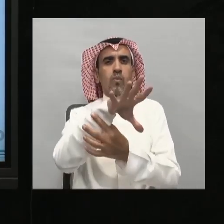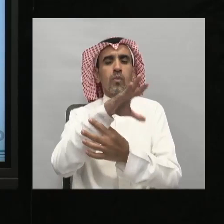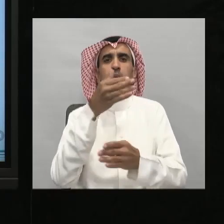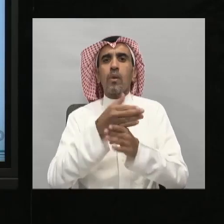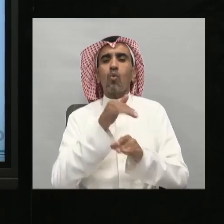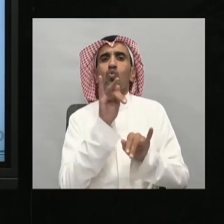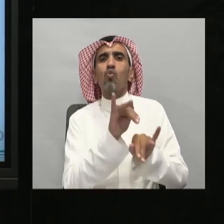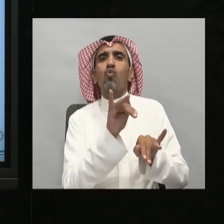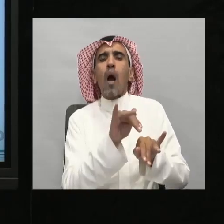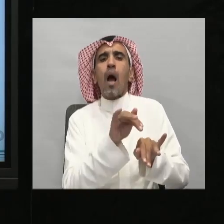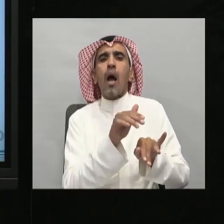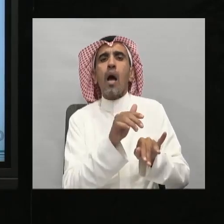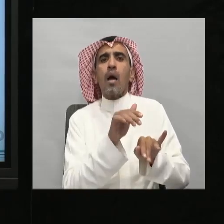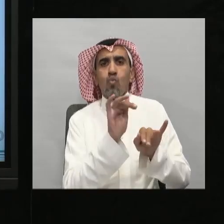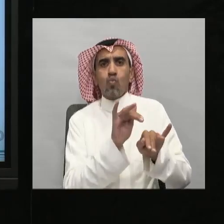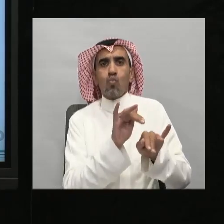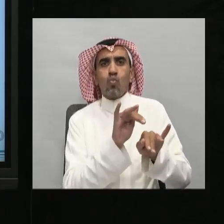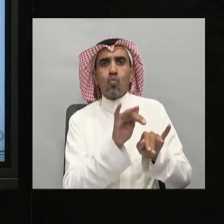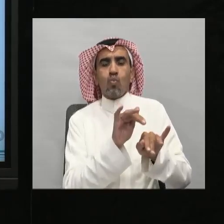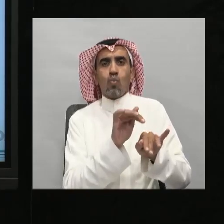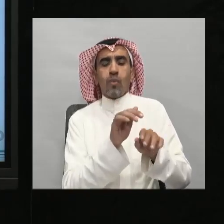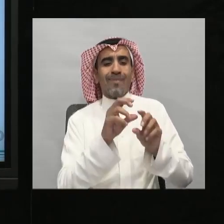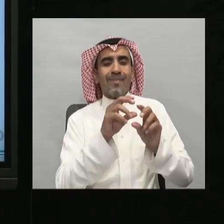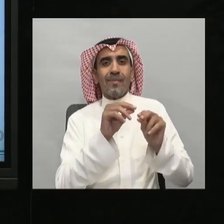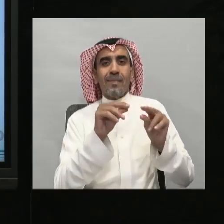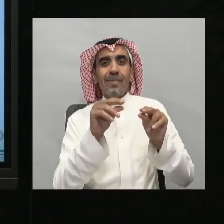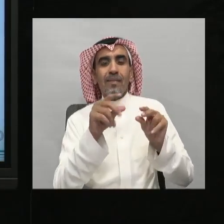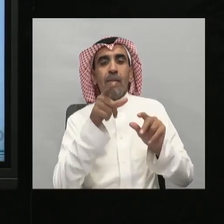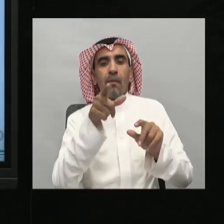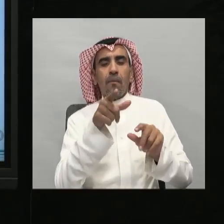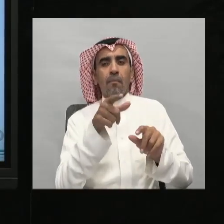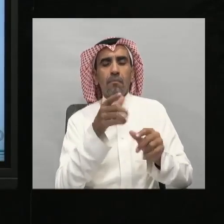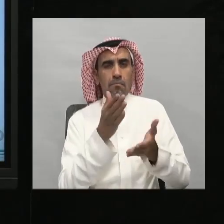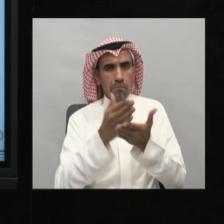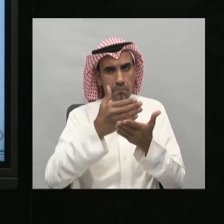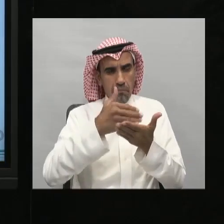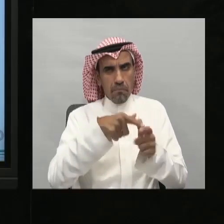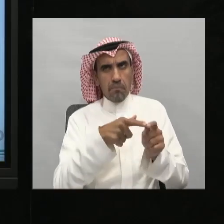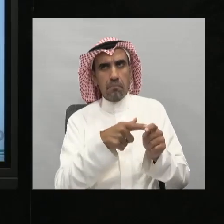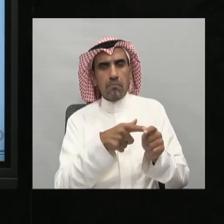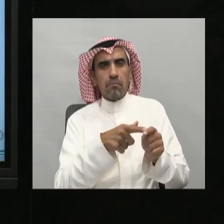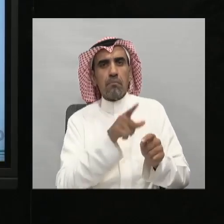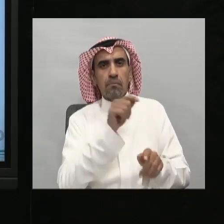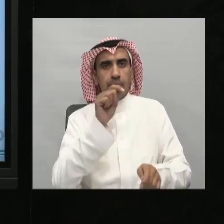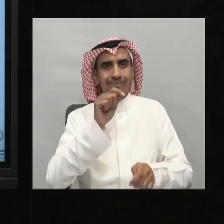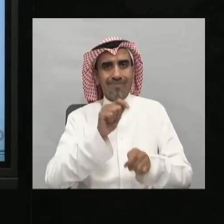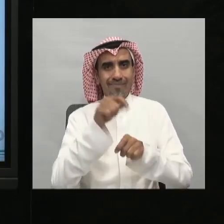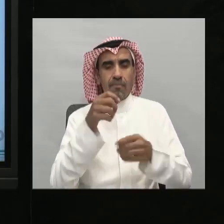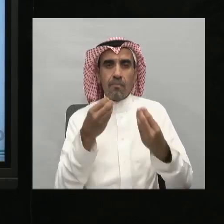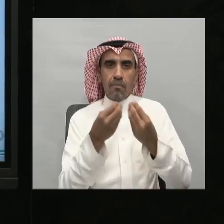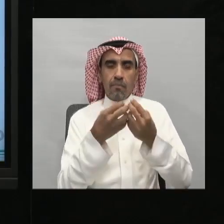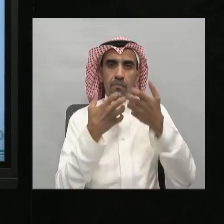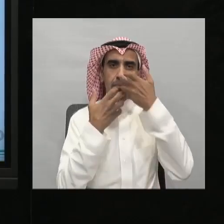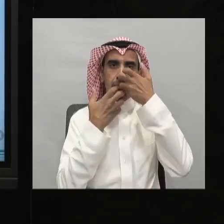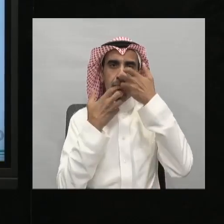تحتوي على ماذا؟ لأنها تحتوي على أنسجة. فبالتالي تصنف اللاسعات أو الجوف معويات ضمن